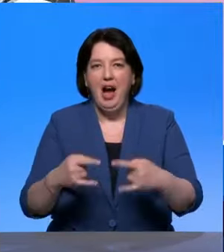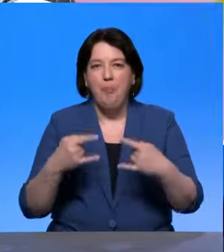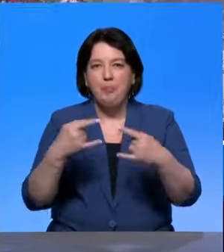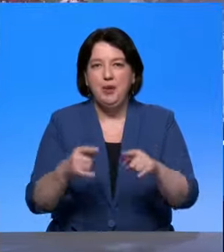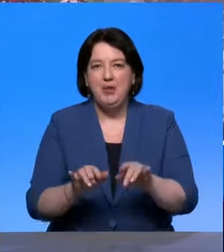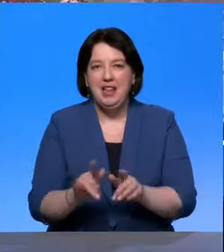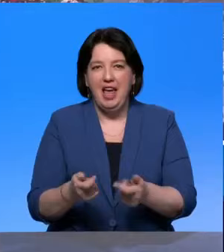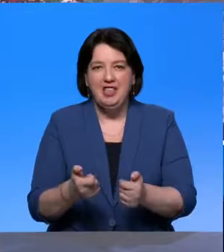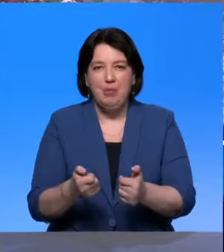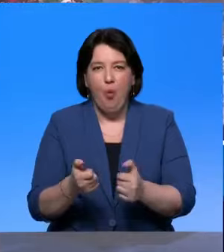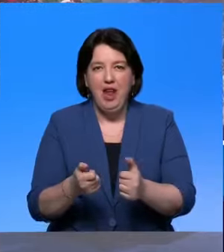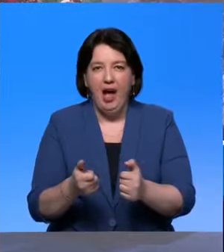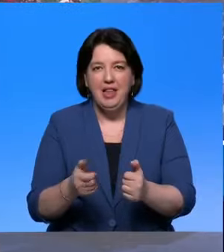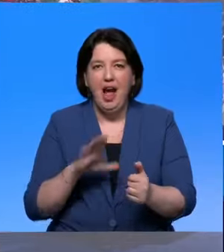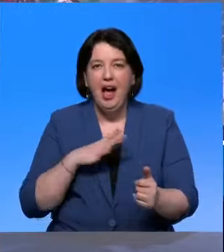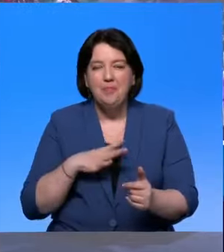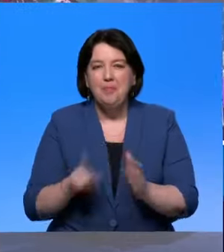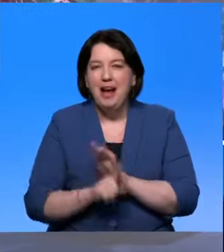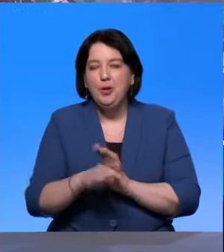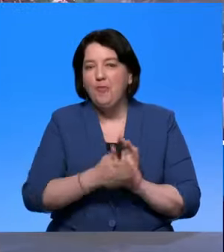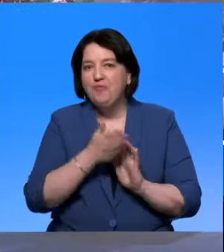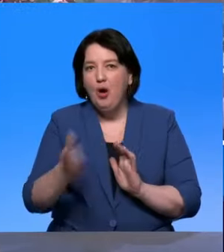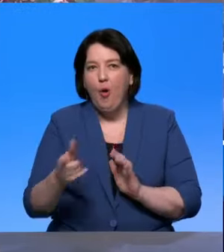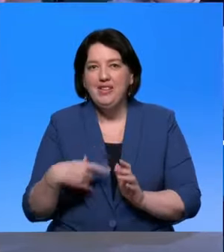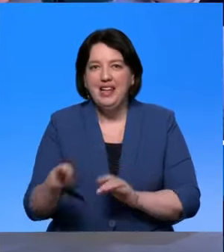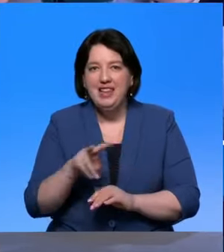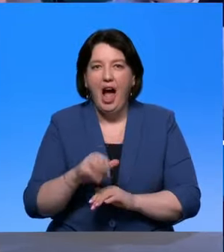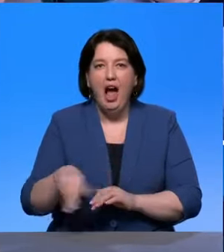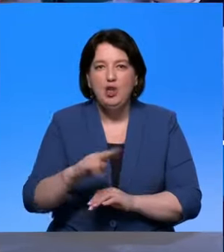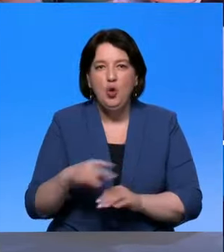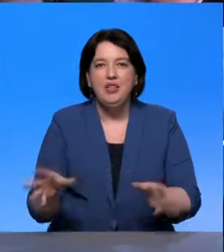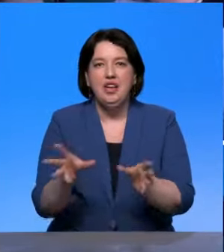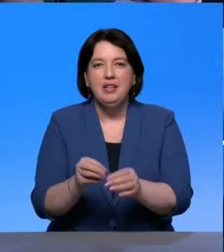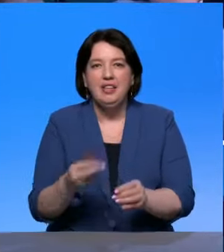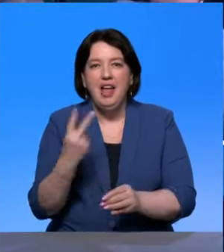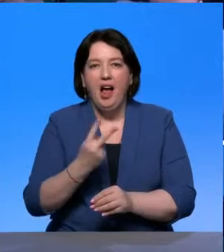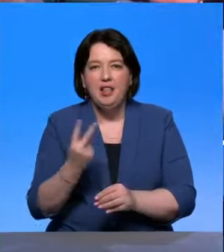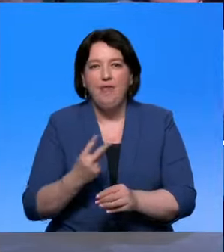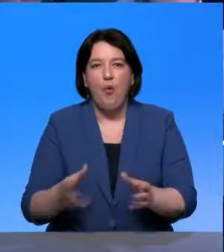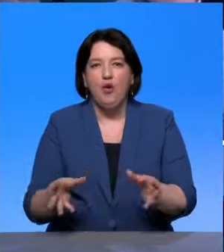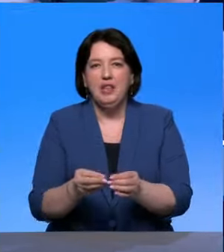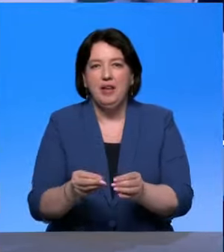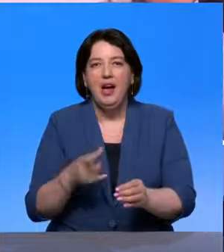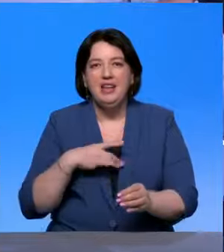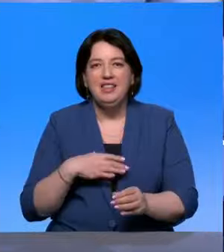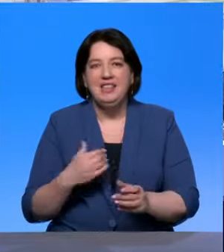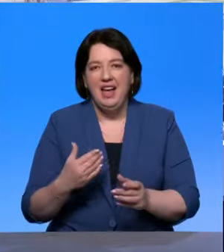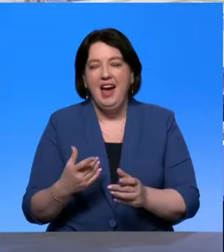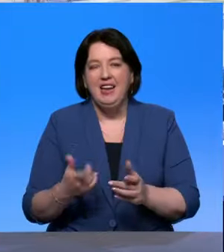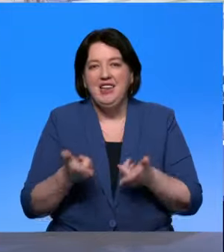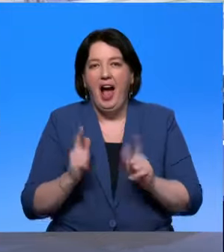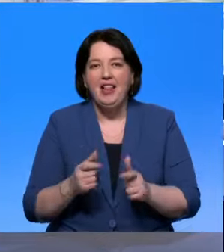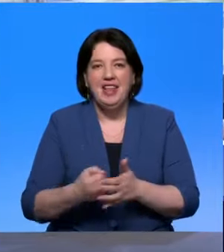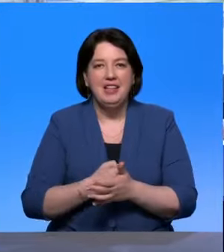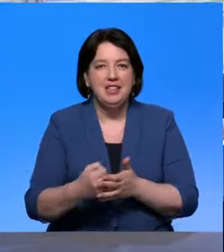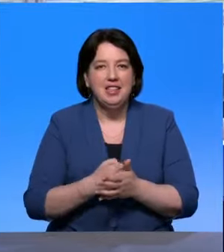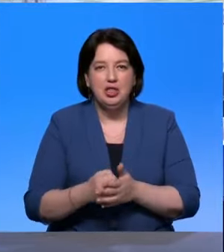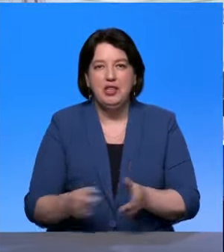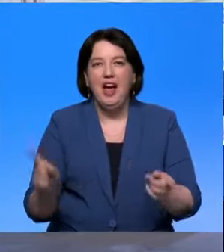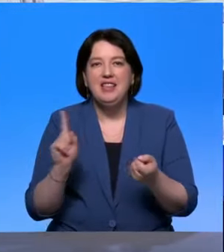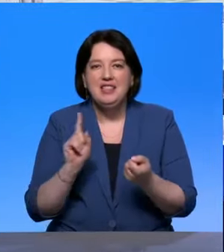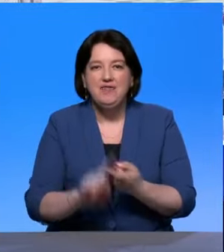лед. Победитель определяется по сумме двух составляющих. Это главный принцип игр, где физические достижения неотъемлемо